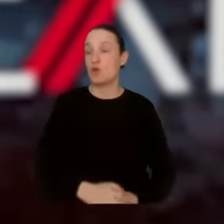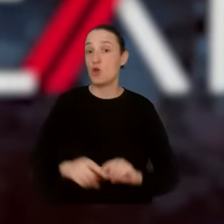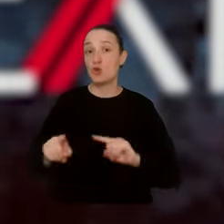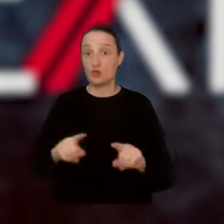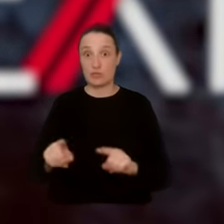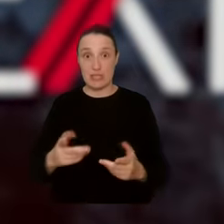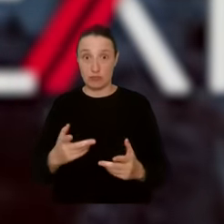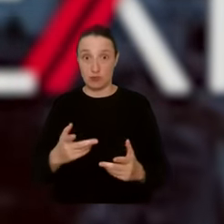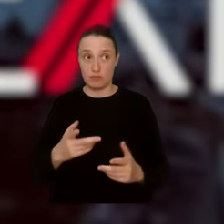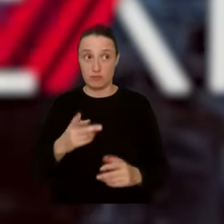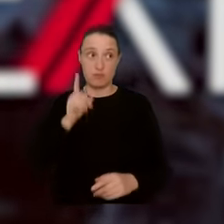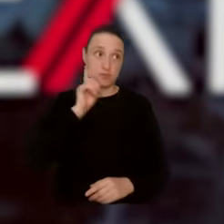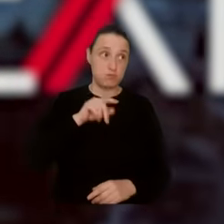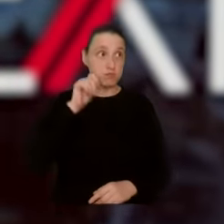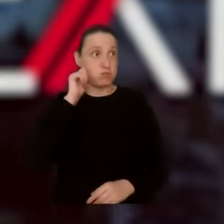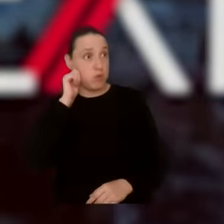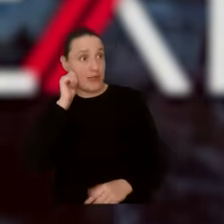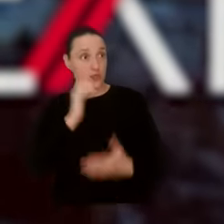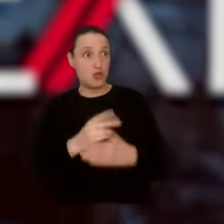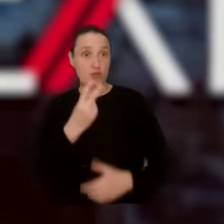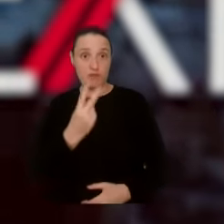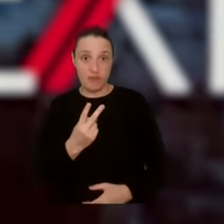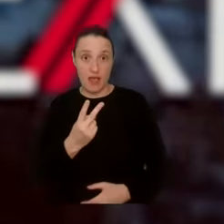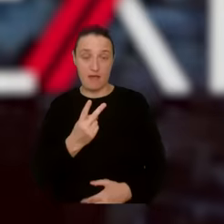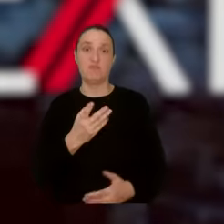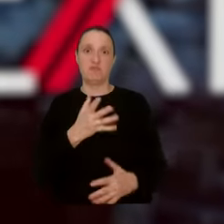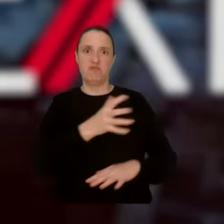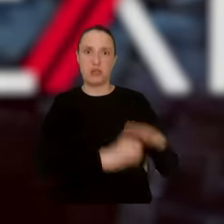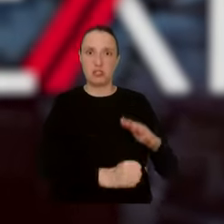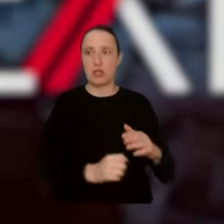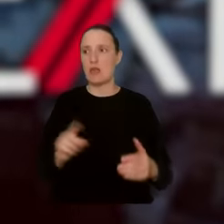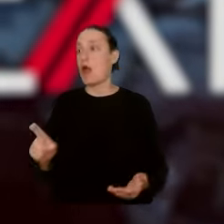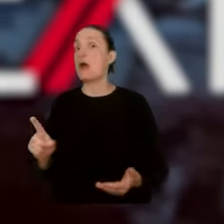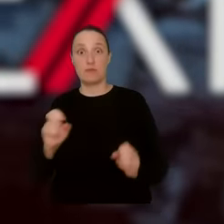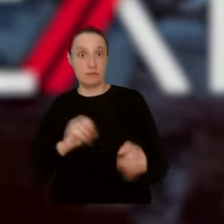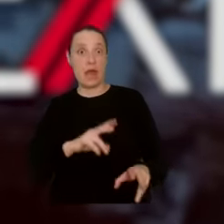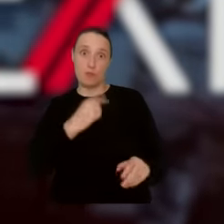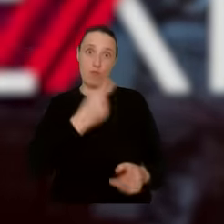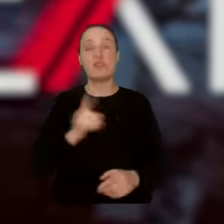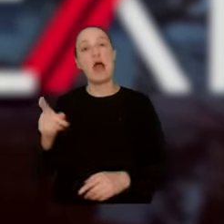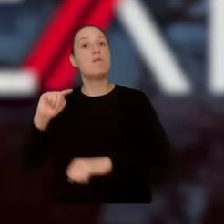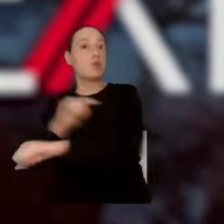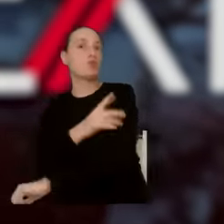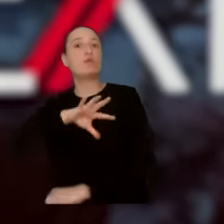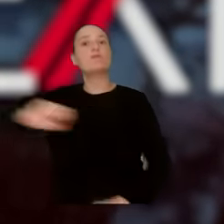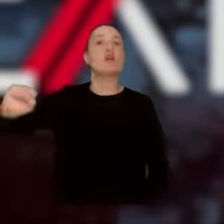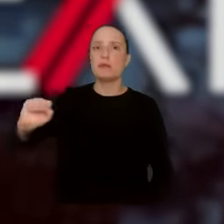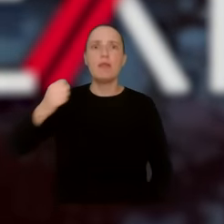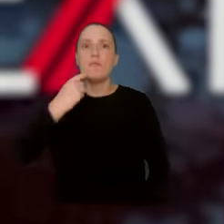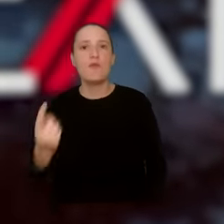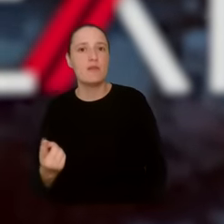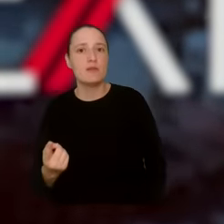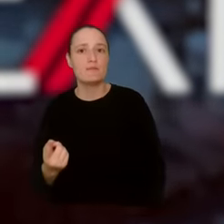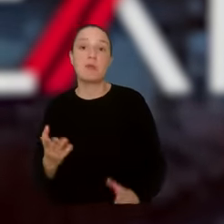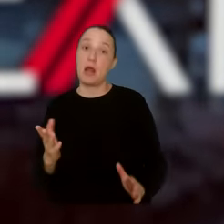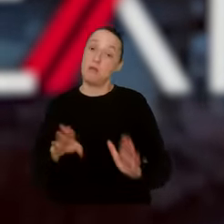że są dwie płcie, było. Ale o siłowo przejętej prokuraturze to już nic w projekcie ustawy nie ma. Ciekawe. Choć dostrzegamy pewien postęp,